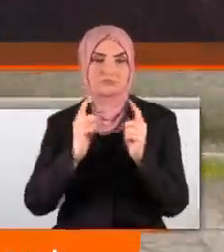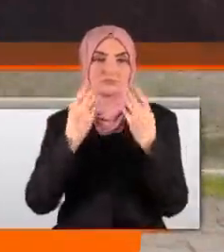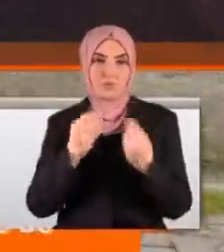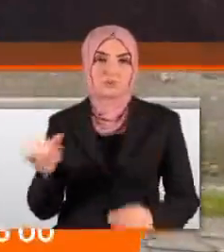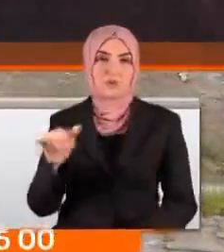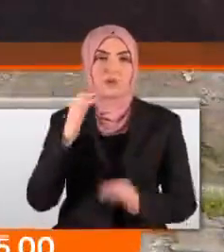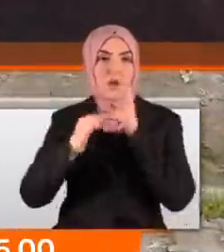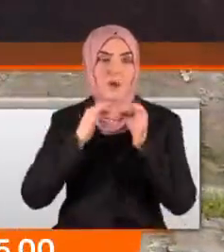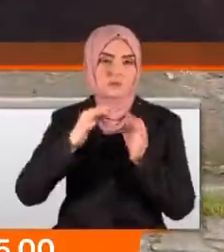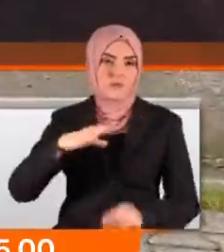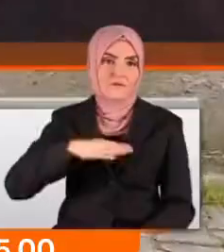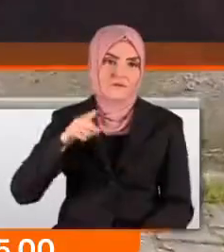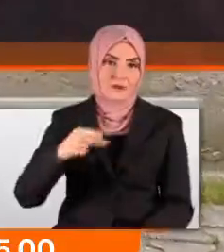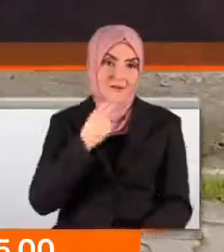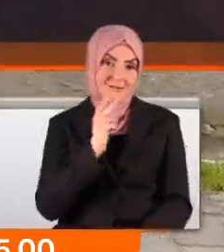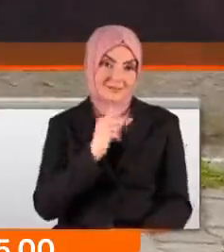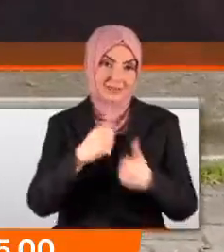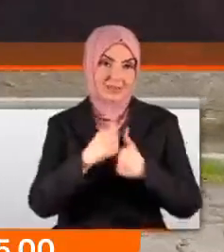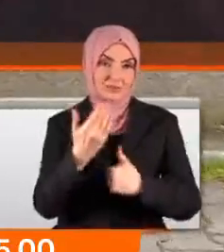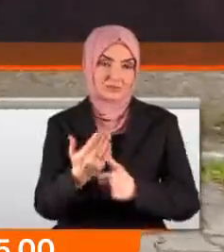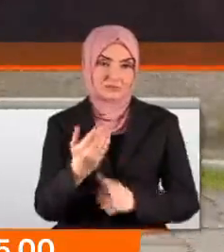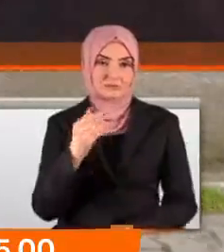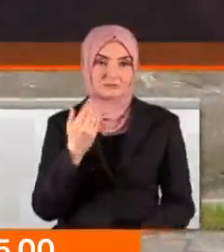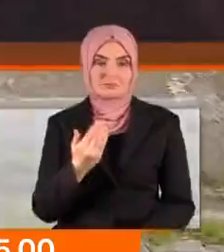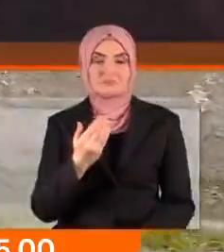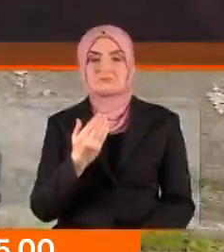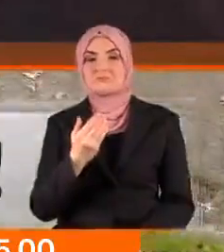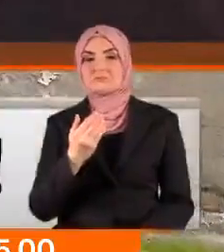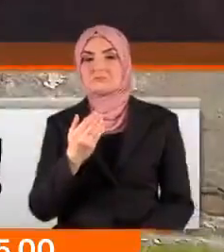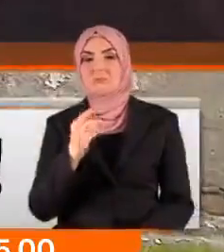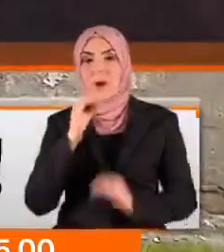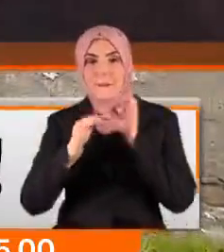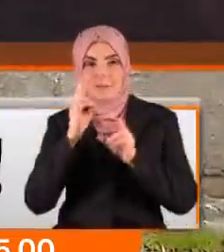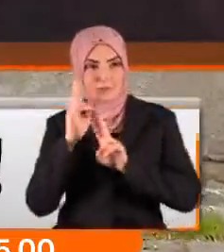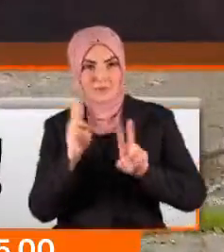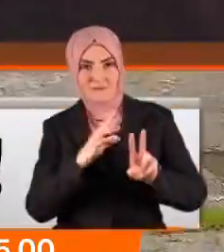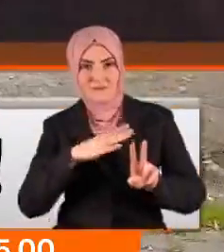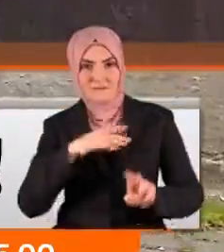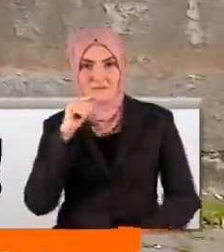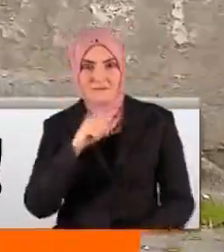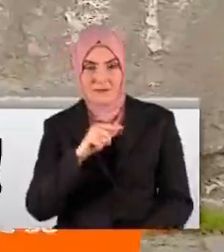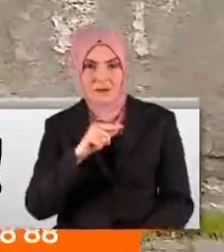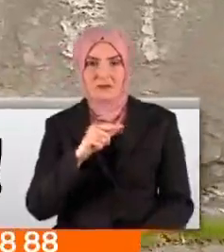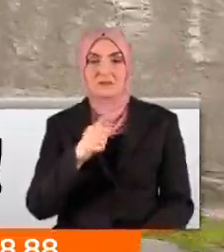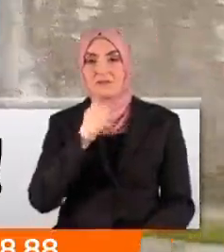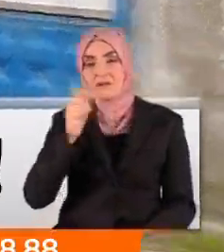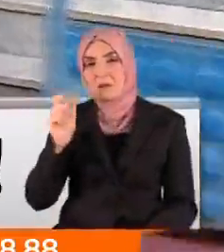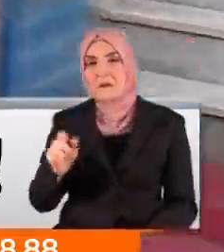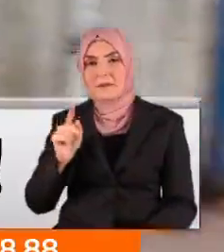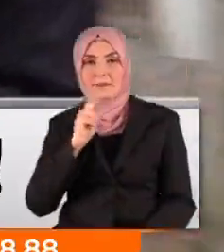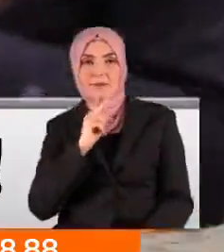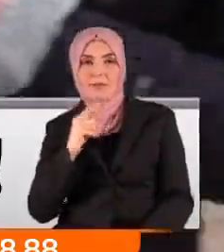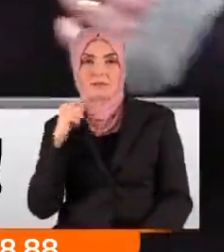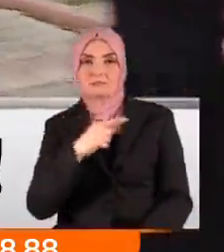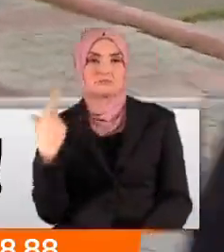Arda'nın eşi de vardı ve amcasının gözleri önünde Cihan Arda yengesine yaklaşık 4-5 el ateş etti ve bu